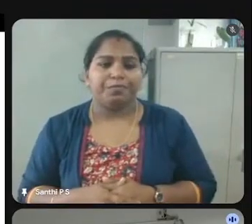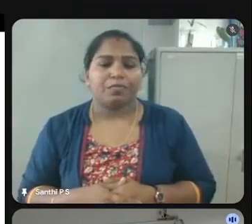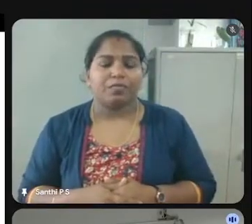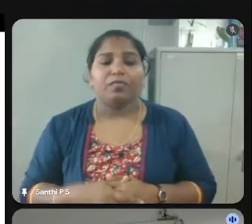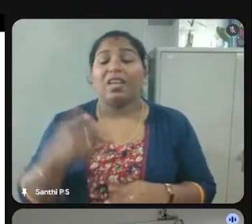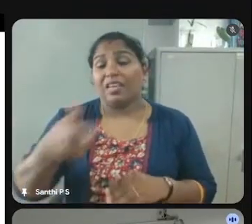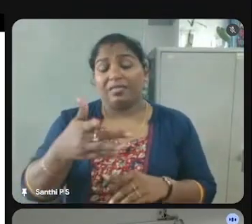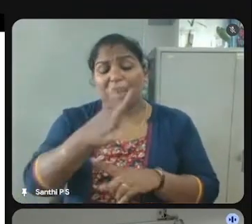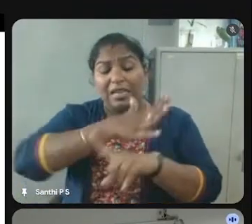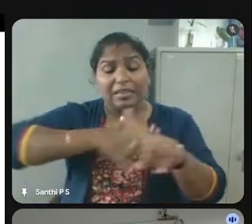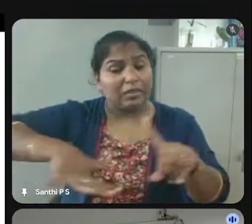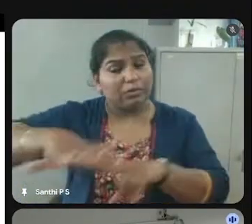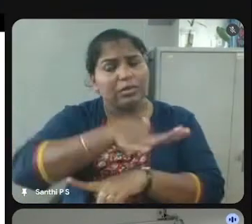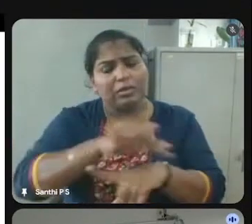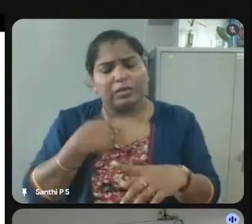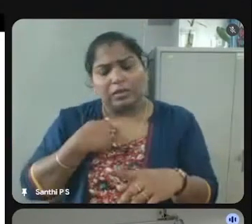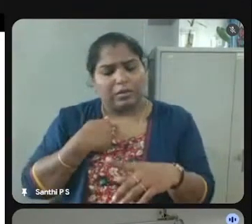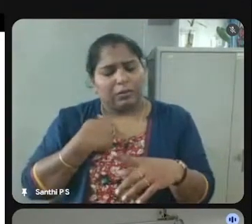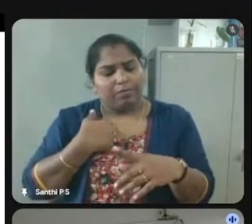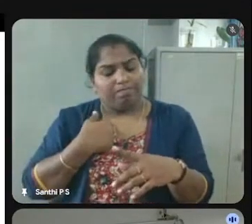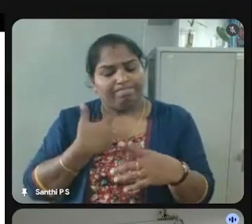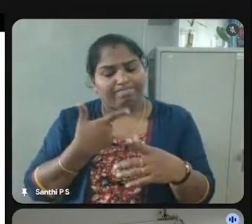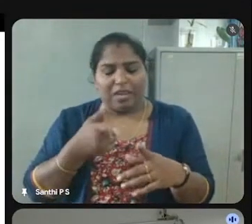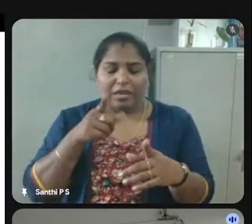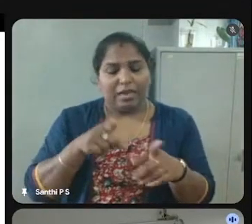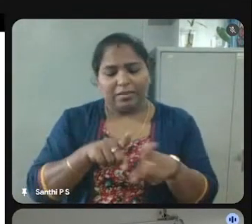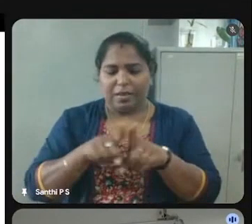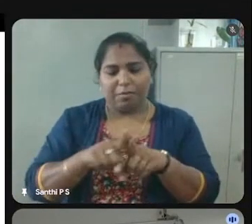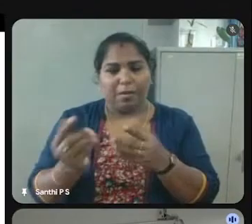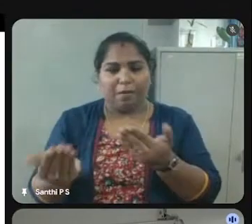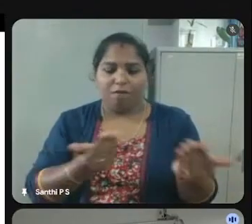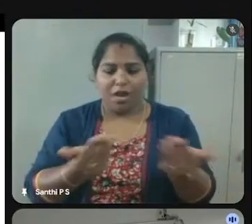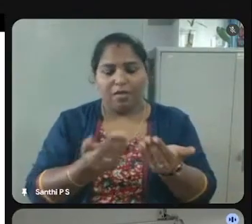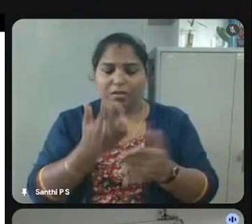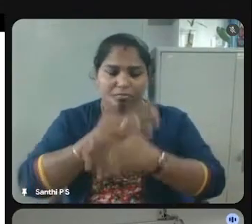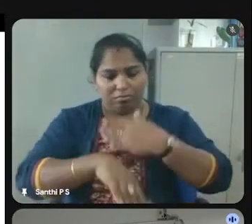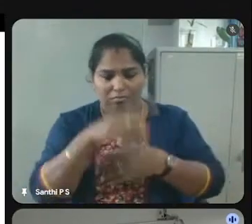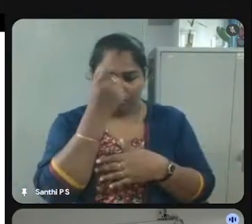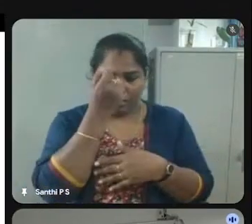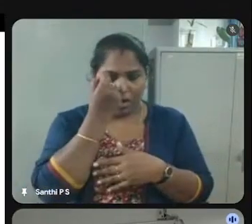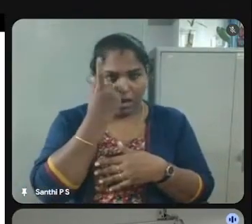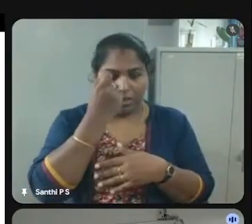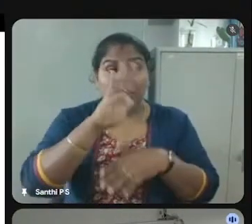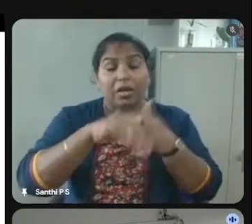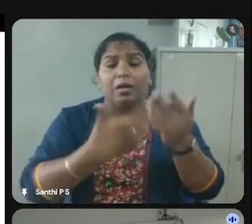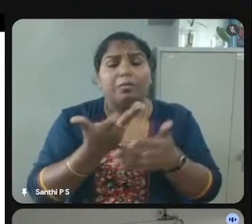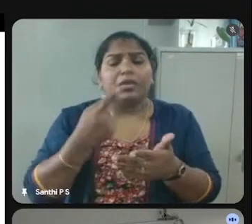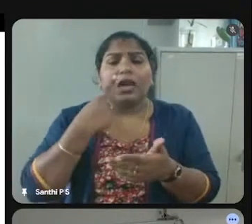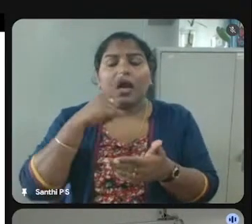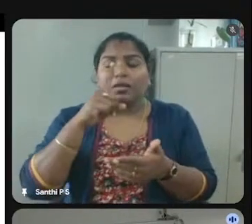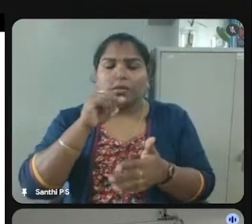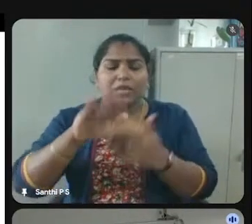സാഹചര്യങ്ങളുമായി പൊരുത്തപ്പെടാനുള്ള ബുദ്ധിമുട്ടുകൾ. അപ്പോൾ ഈ ഭിന്നശേഷിയൊക്കെ ഐഡന്റിഫൈ ചെയ്തതിന് ശേഷമാണെന്നുണ്ടെങ്കിൽ തീർച്ചയായിട്ടും നമ്മൾ കാണുന്ന ഓരോ